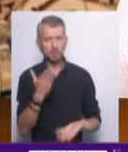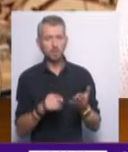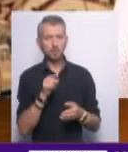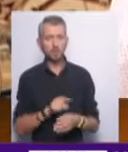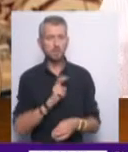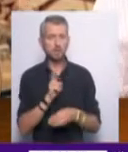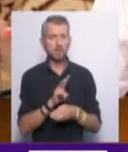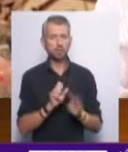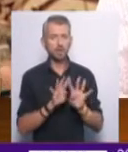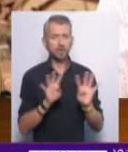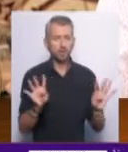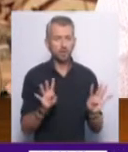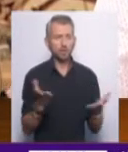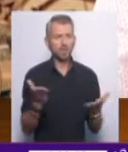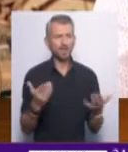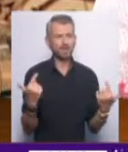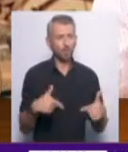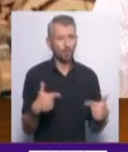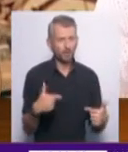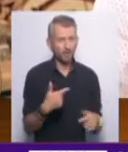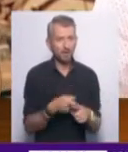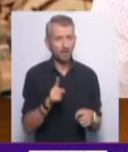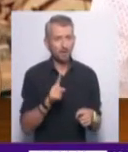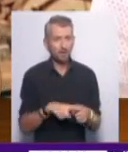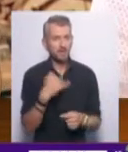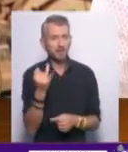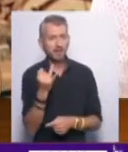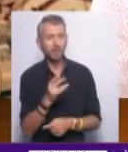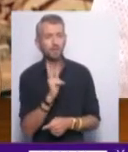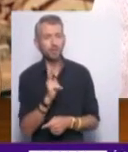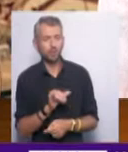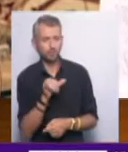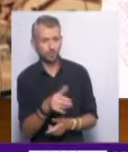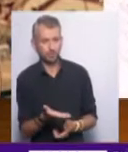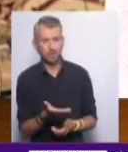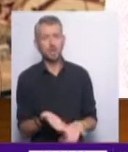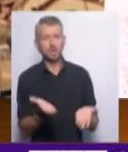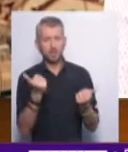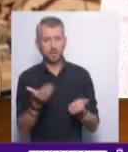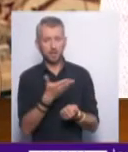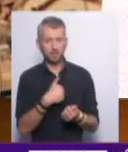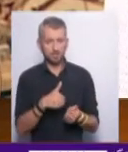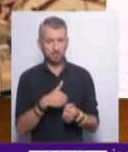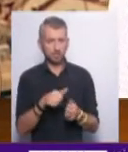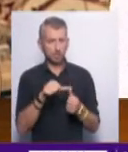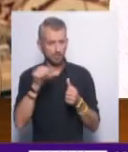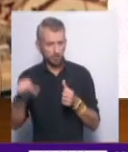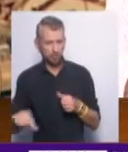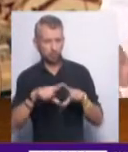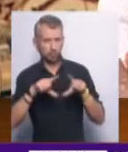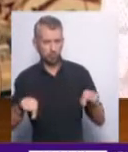прийдеш на лінійку, якісь гості, ну це ж цікаво, хто ж до тебе прийшов. Ну давайте ми школу відмежуємо